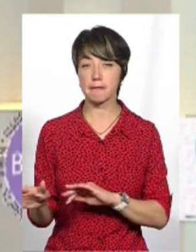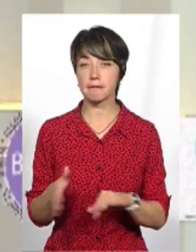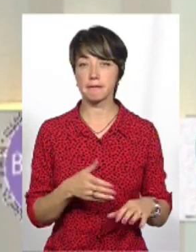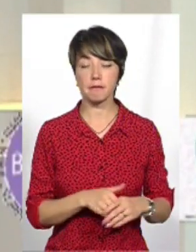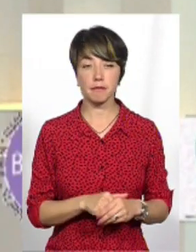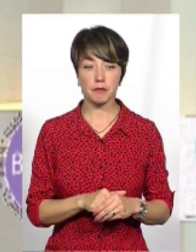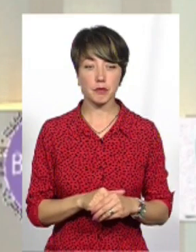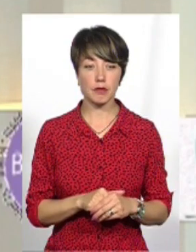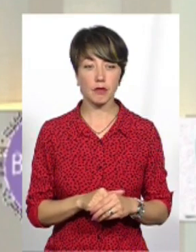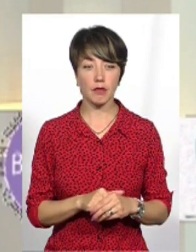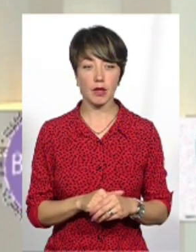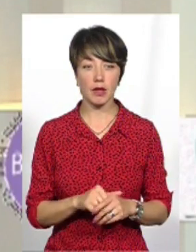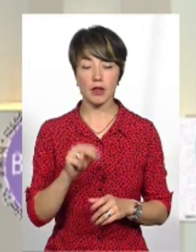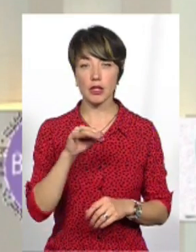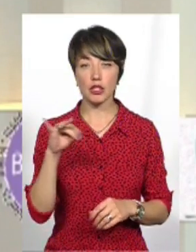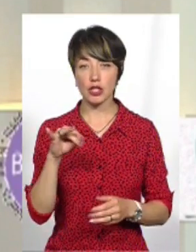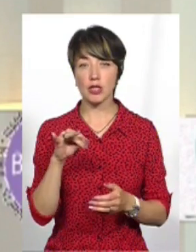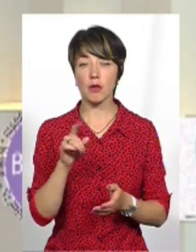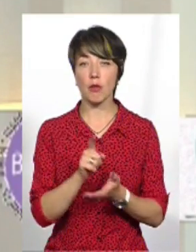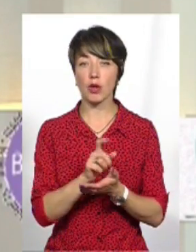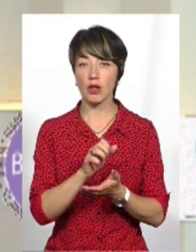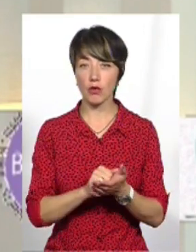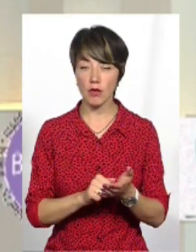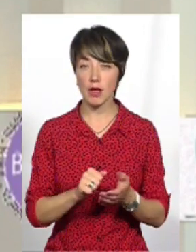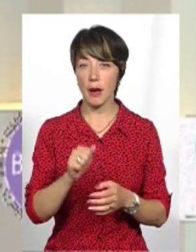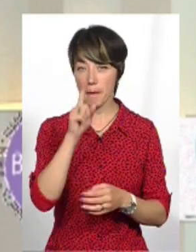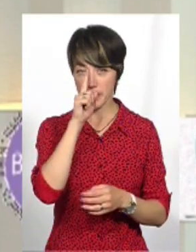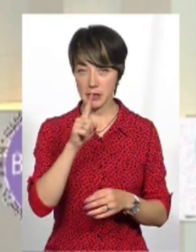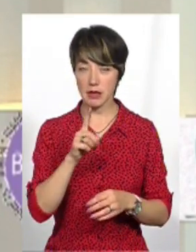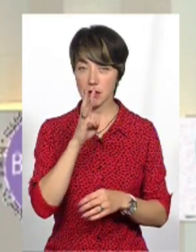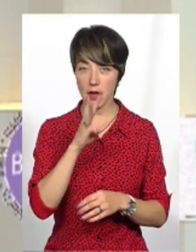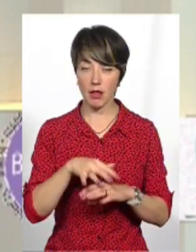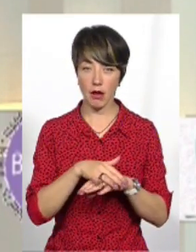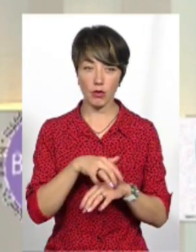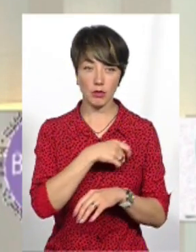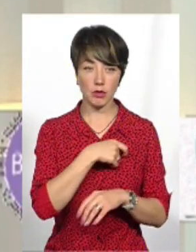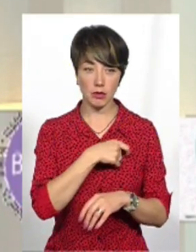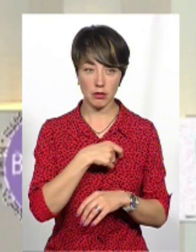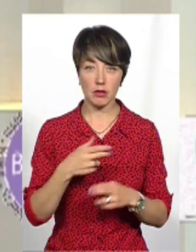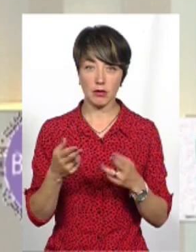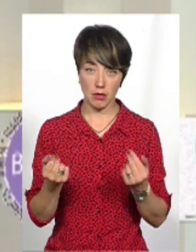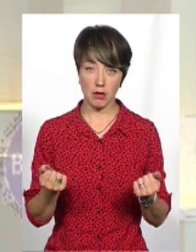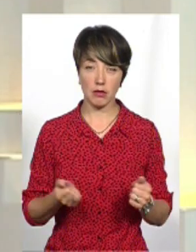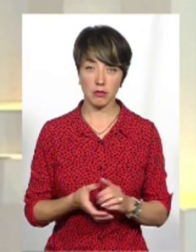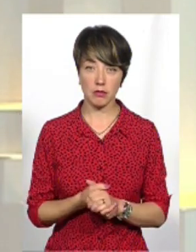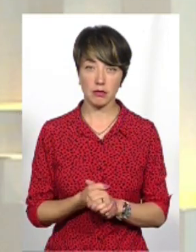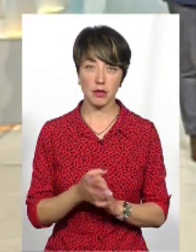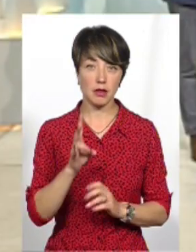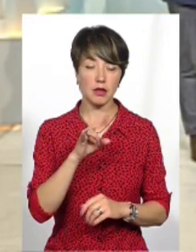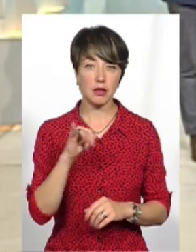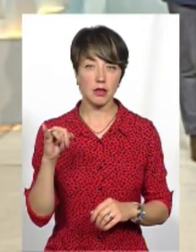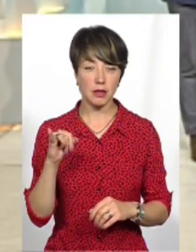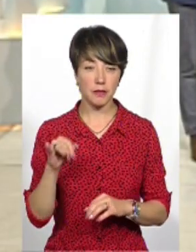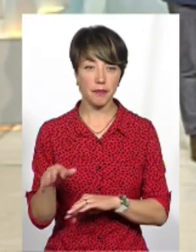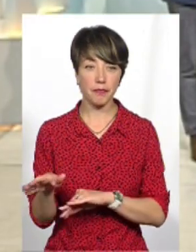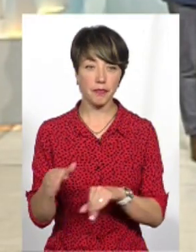Правильно, і тим іншим. Чи оподатковується місячна заробітна плата народного депутата? Наверно, так. Ні.